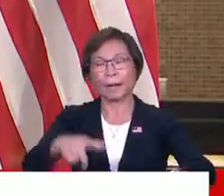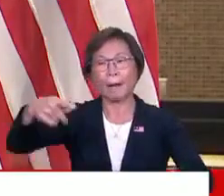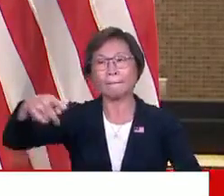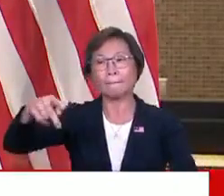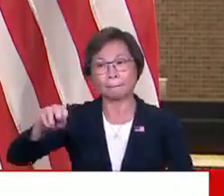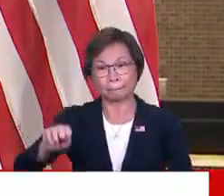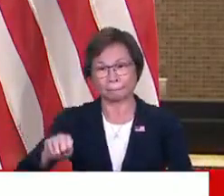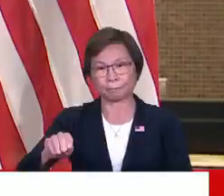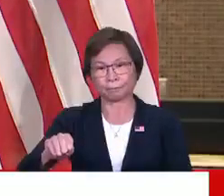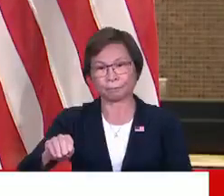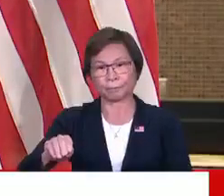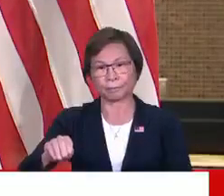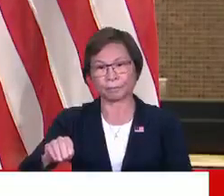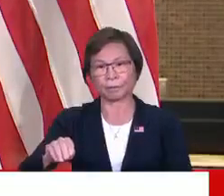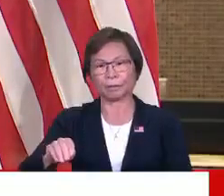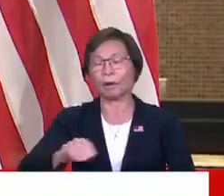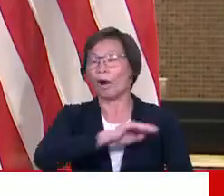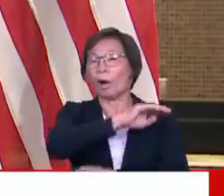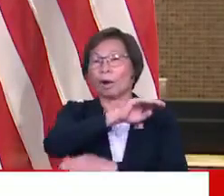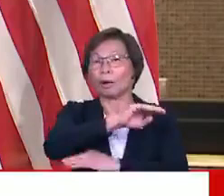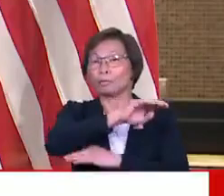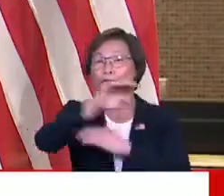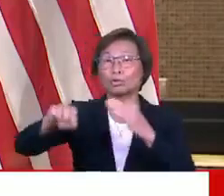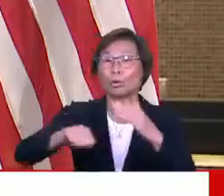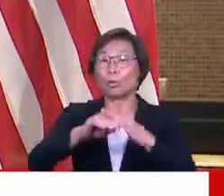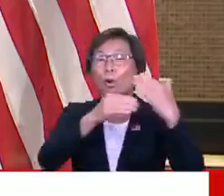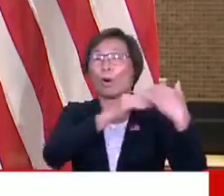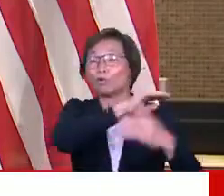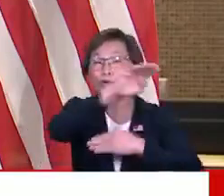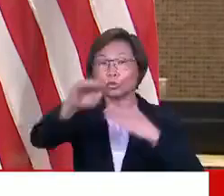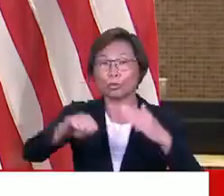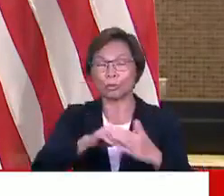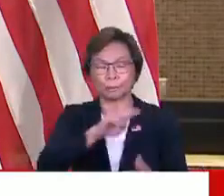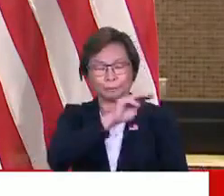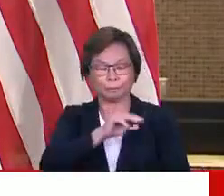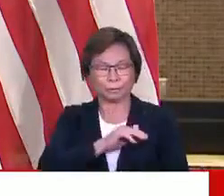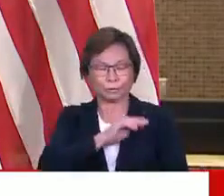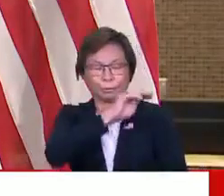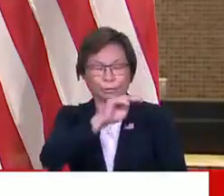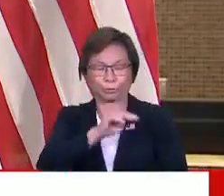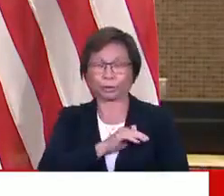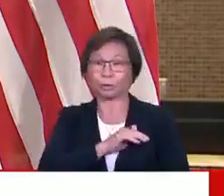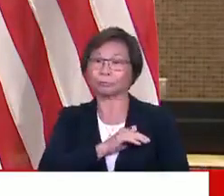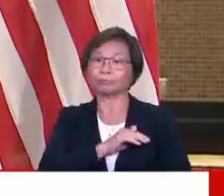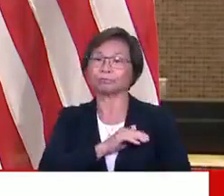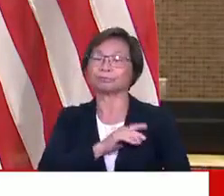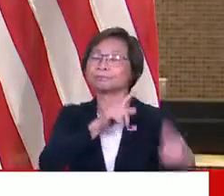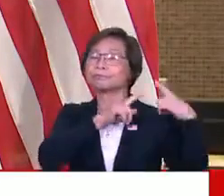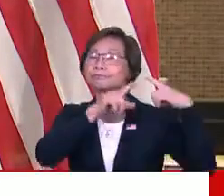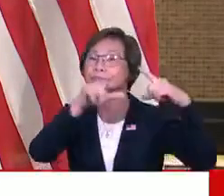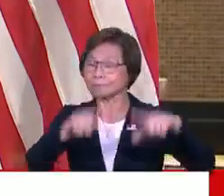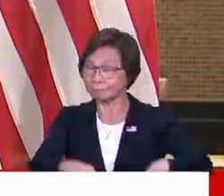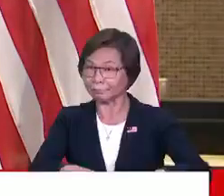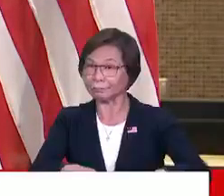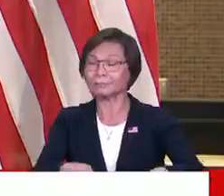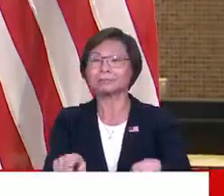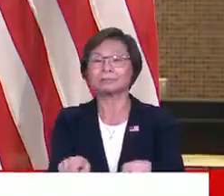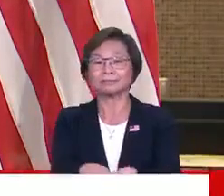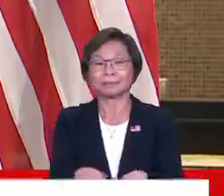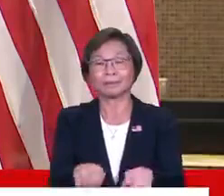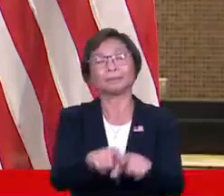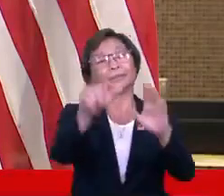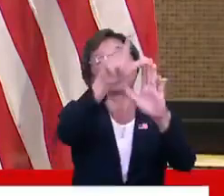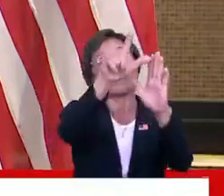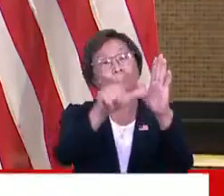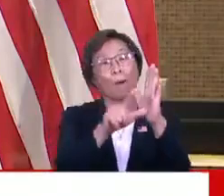Perdana Menteri dan jawaban seluruh ahli jemaah menteri sebagaimana yang dikehendaki